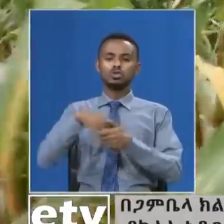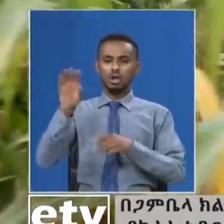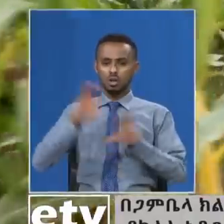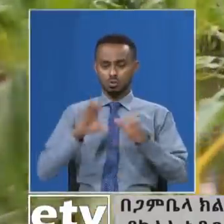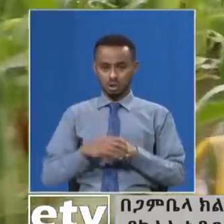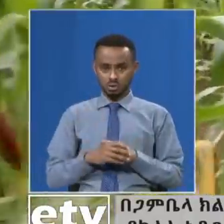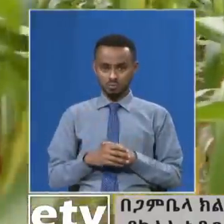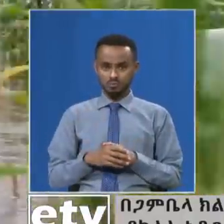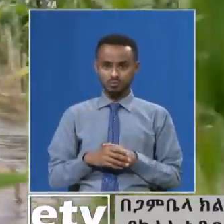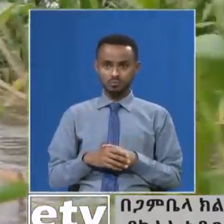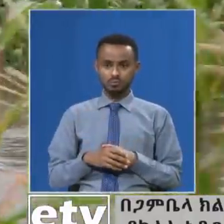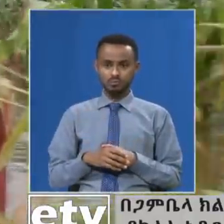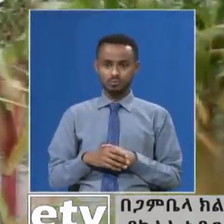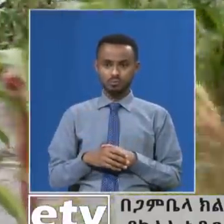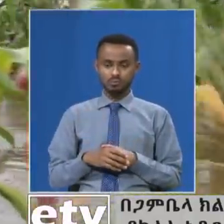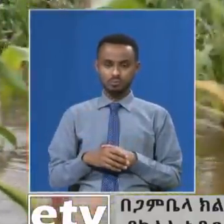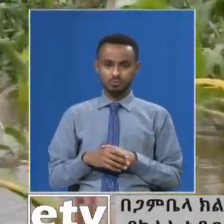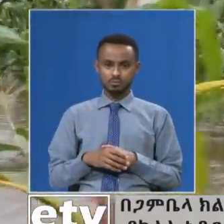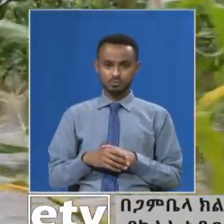አድርጎታል።